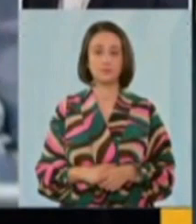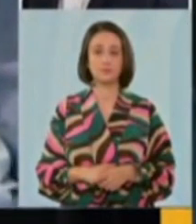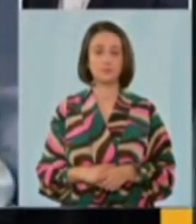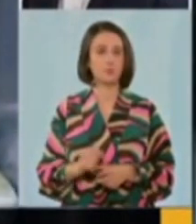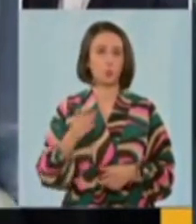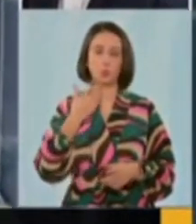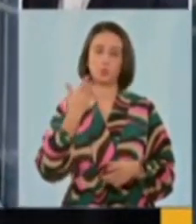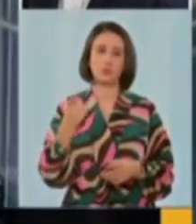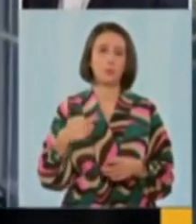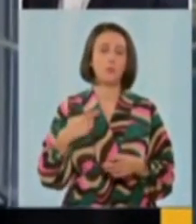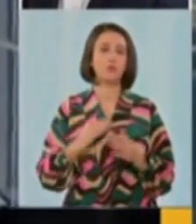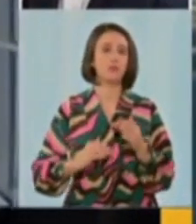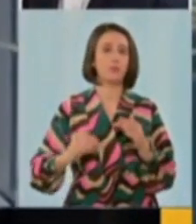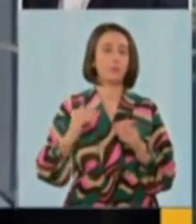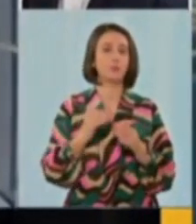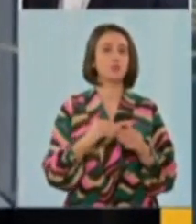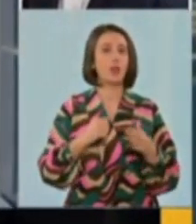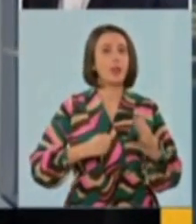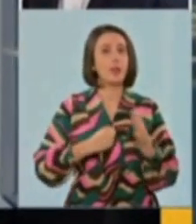n-am depășit o anumită limită